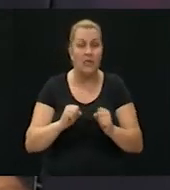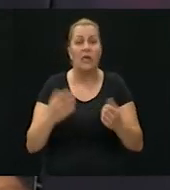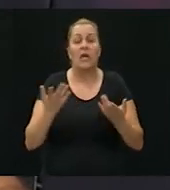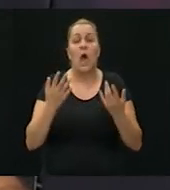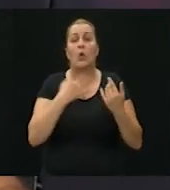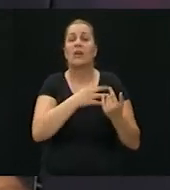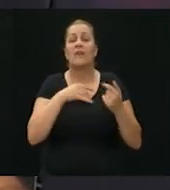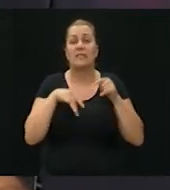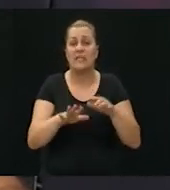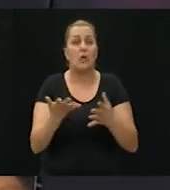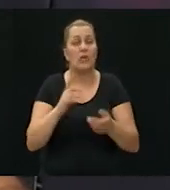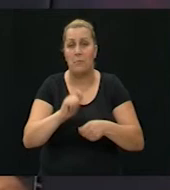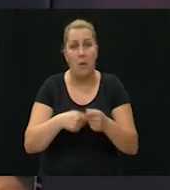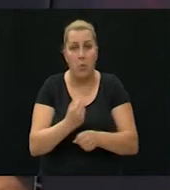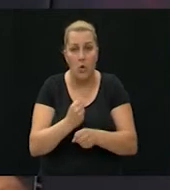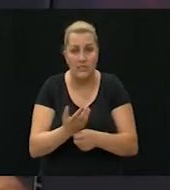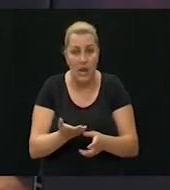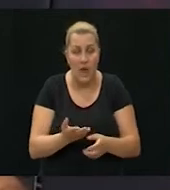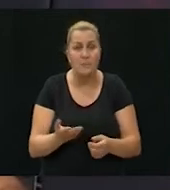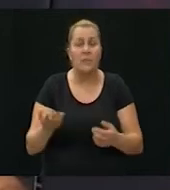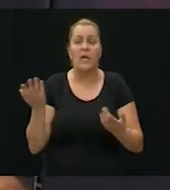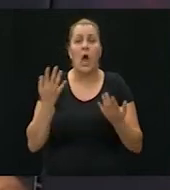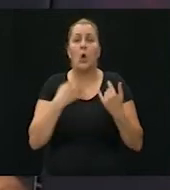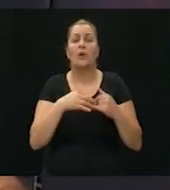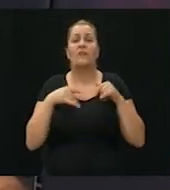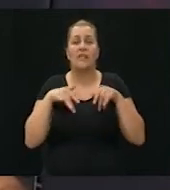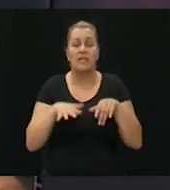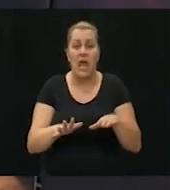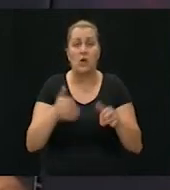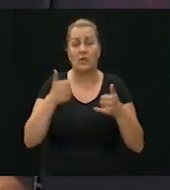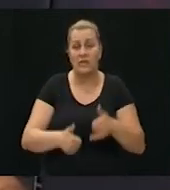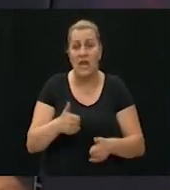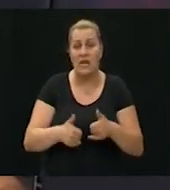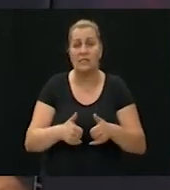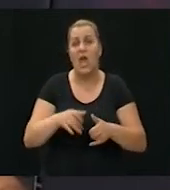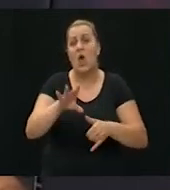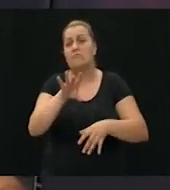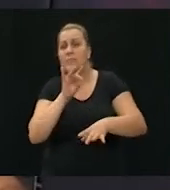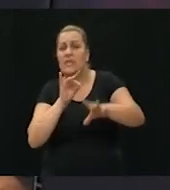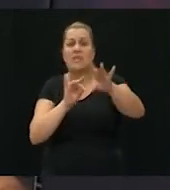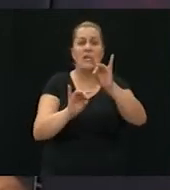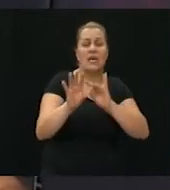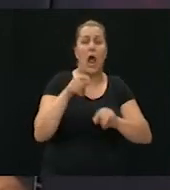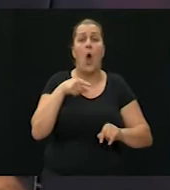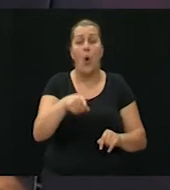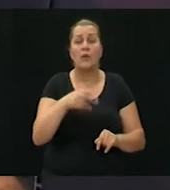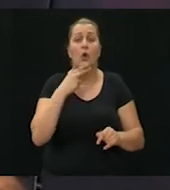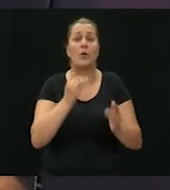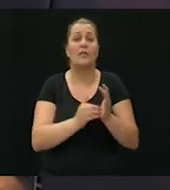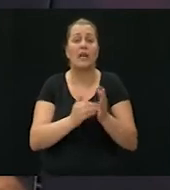danas nema posla, kako hrvatski narod danas bira one koji bi